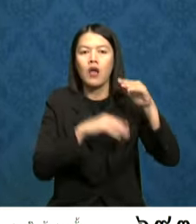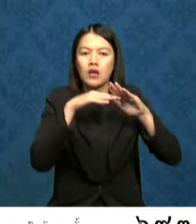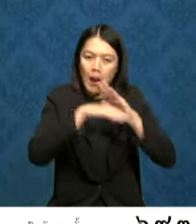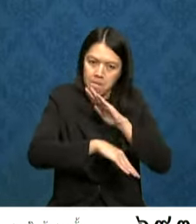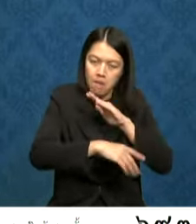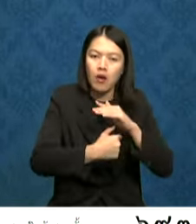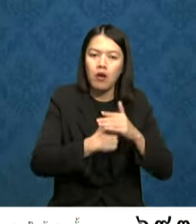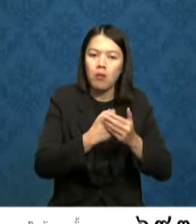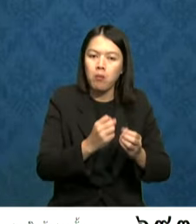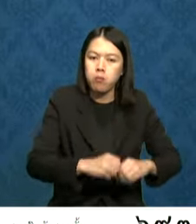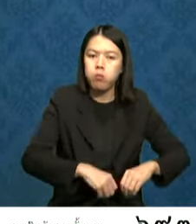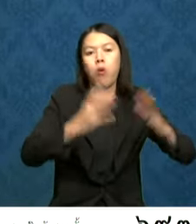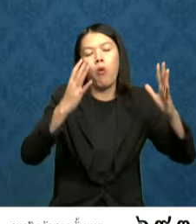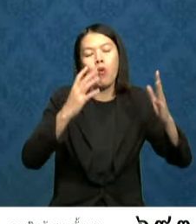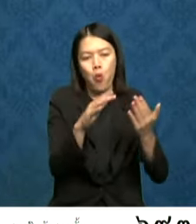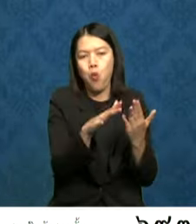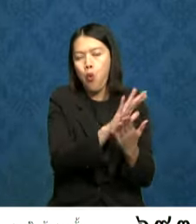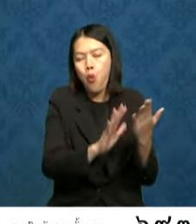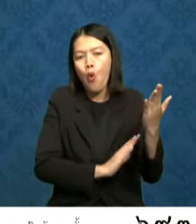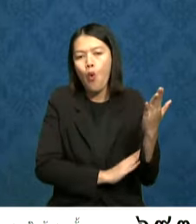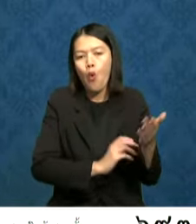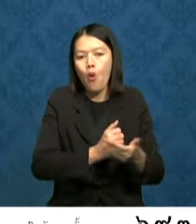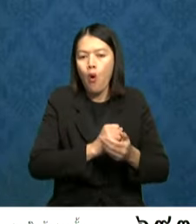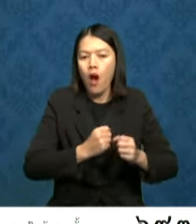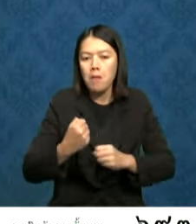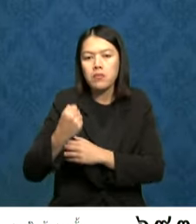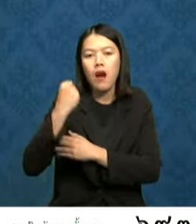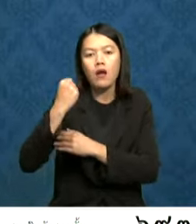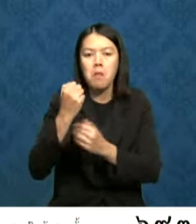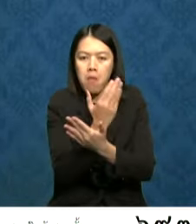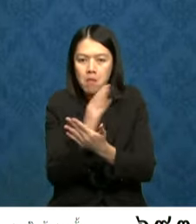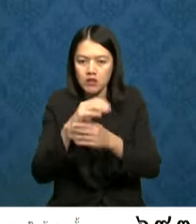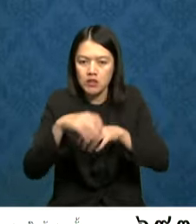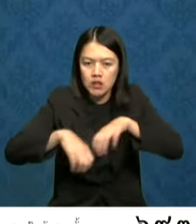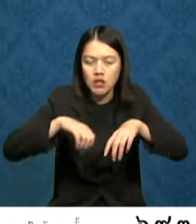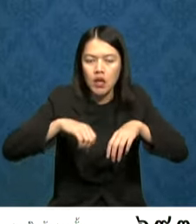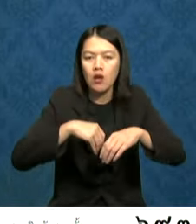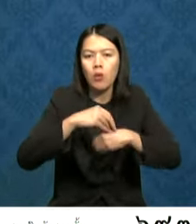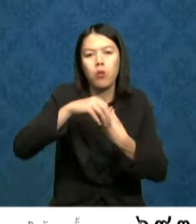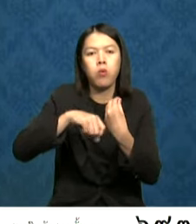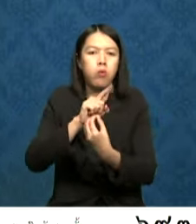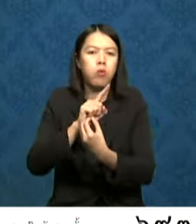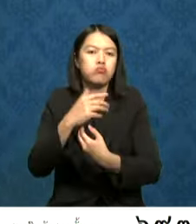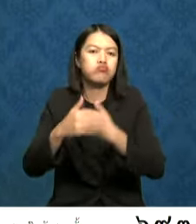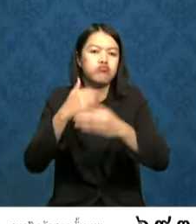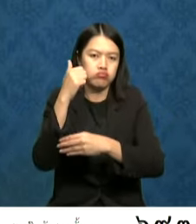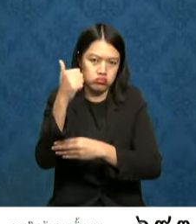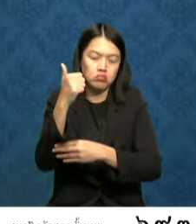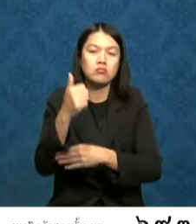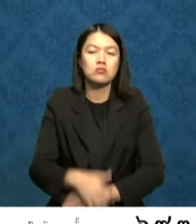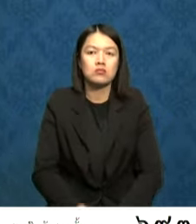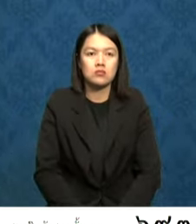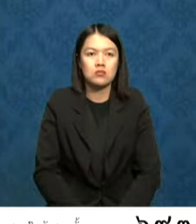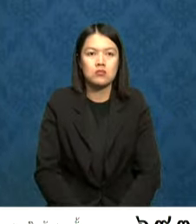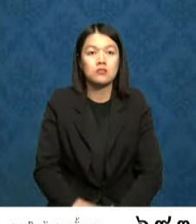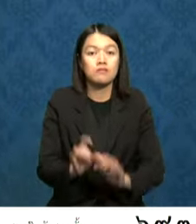แล้วถ้าสามารถระเบิดศักยภาพพวกเขาได้นะคะโดยการกระจายอำนาจเนี่ยเราจะสามารถทำให้ศักยภาพทางเศรษฐกิจมันเจริญเติบโตได้ดีกว่าเดิม